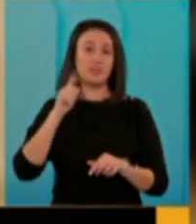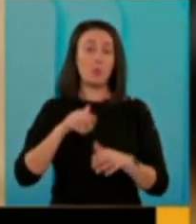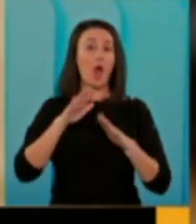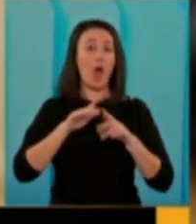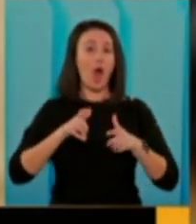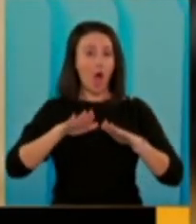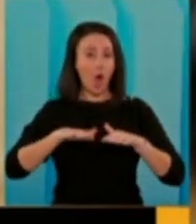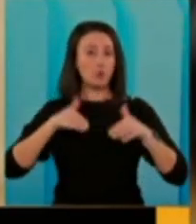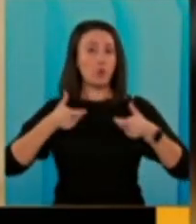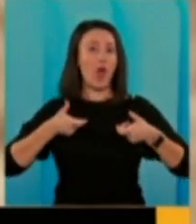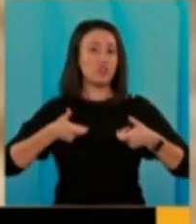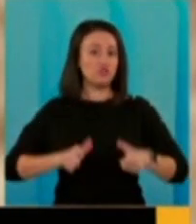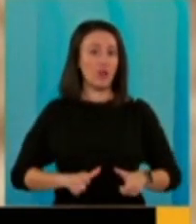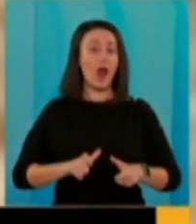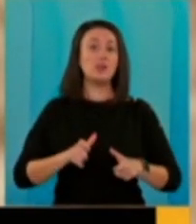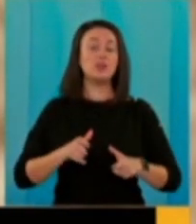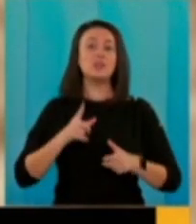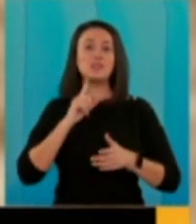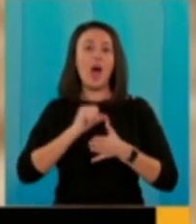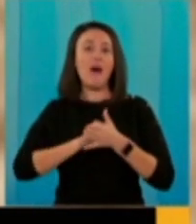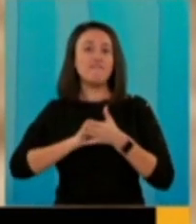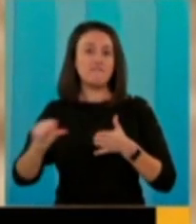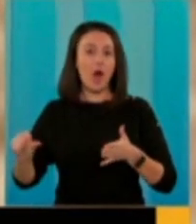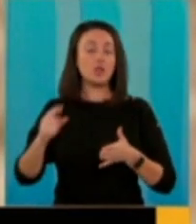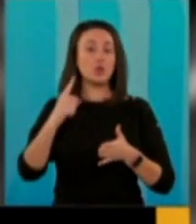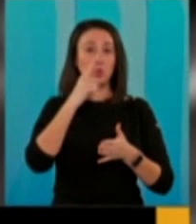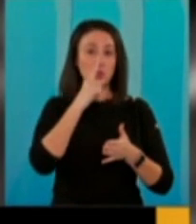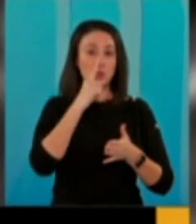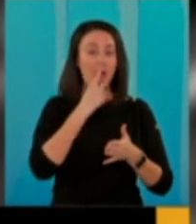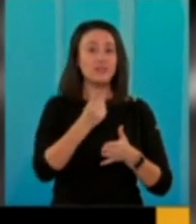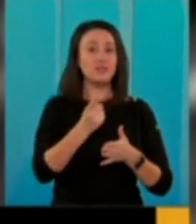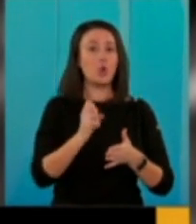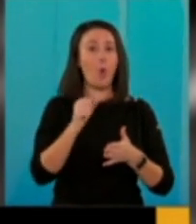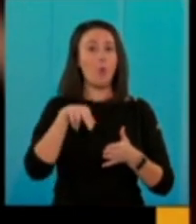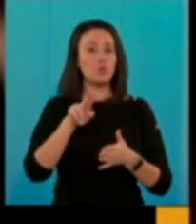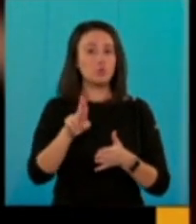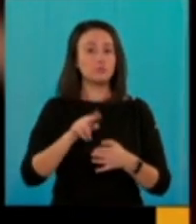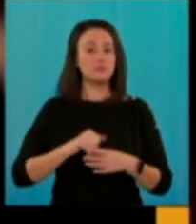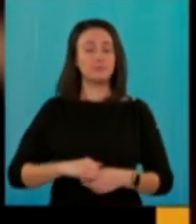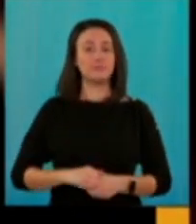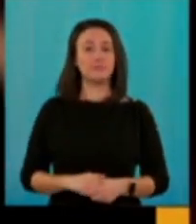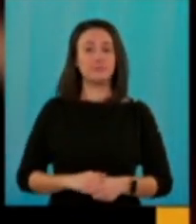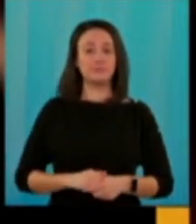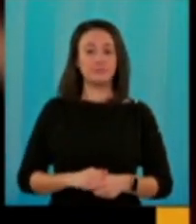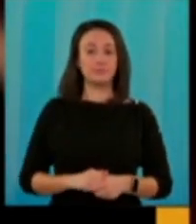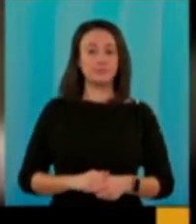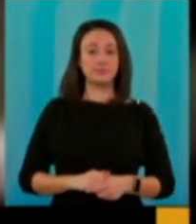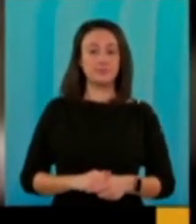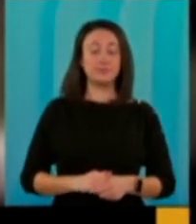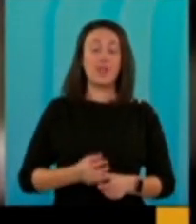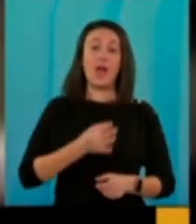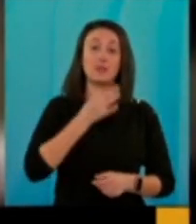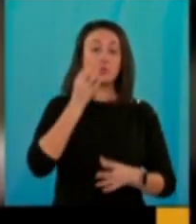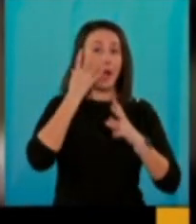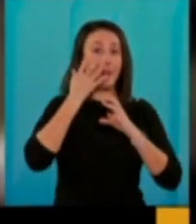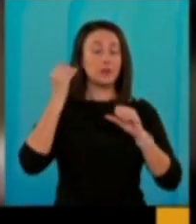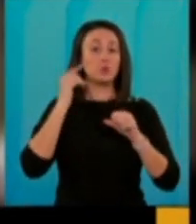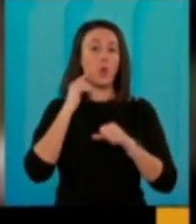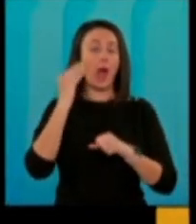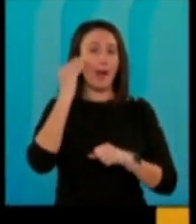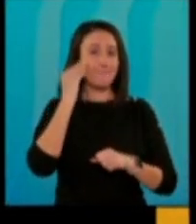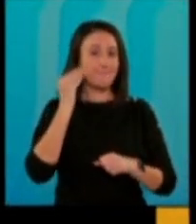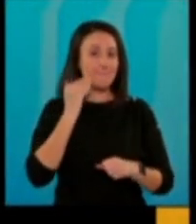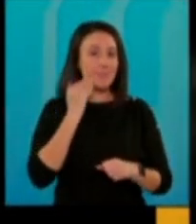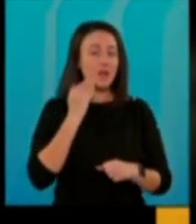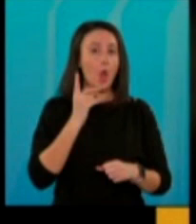ONU să suspende această țară din forul Organizației Națiunilor Unite, declara la depunerea rezoluției ambasadorul Statelor Unite